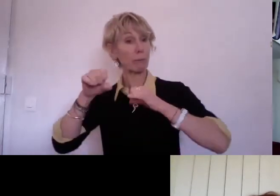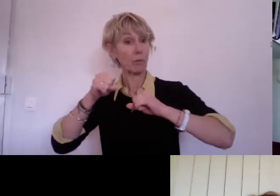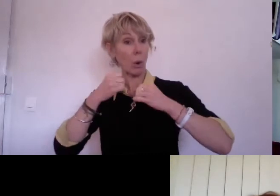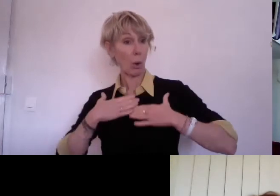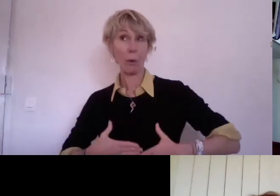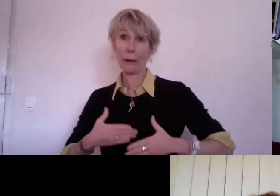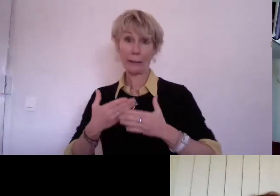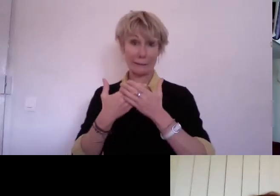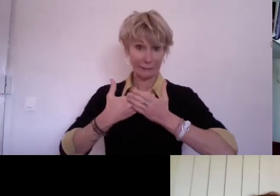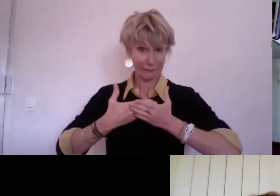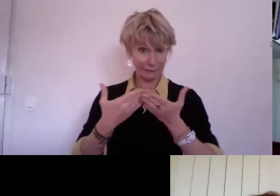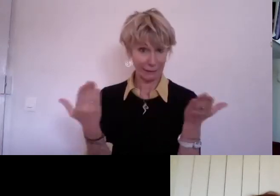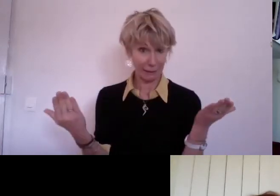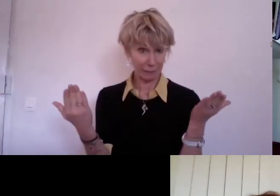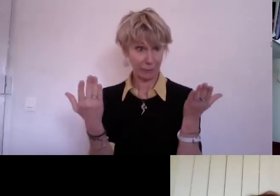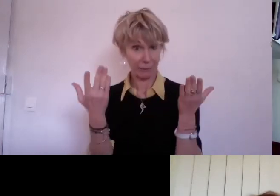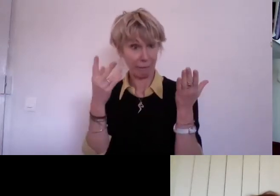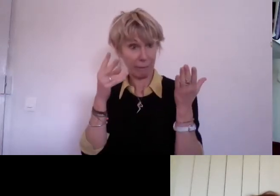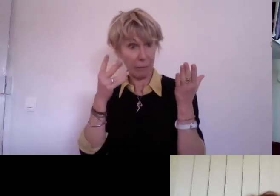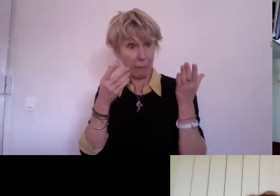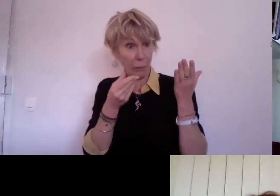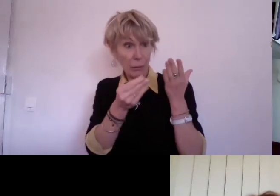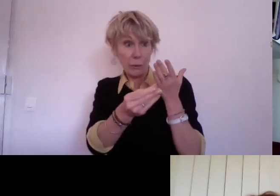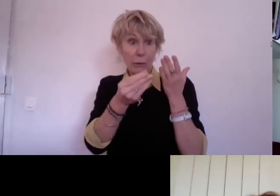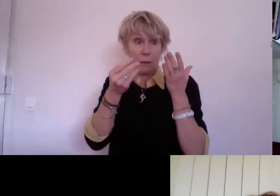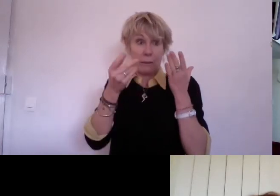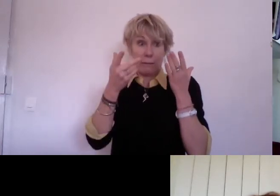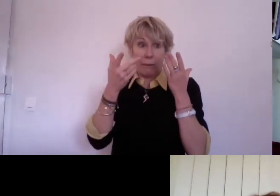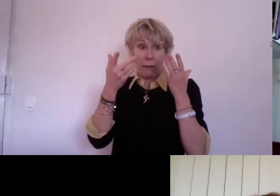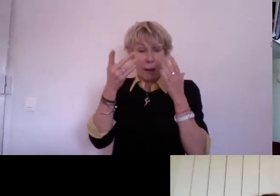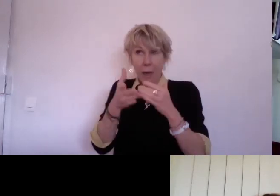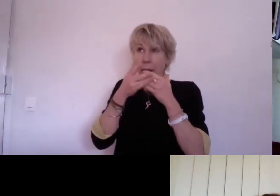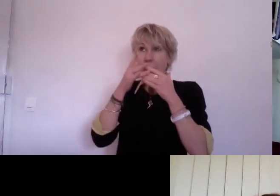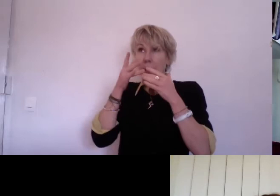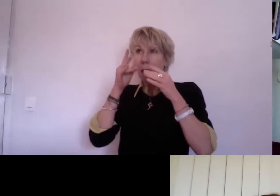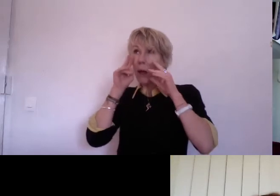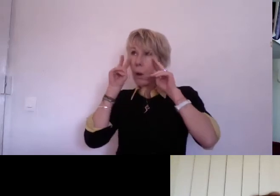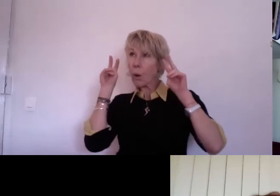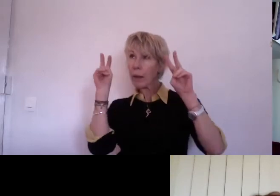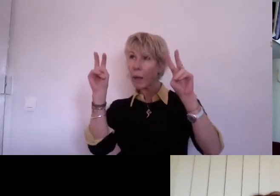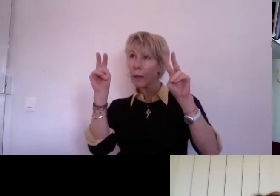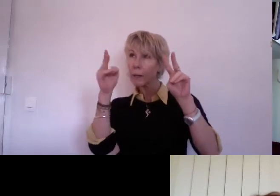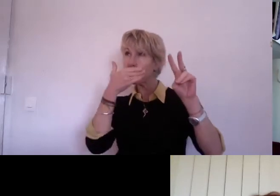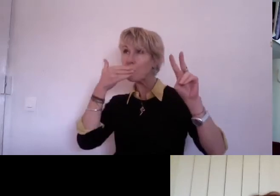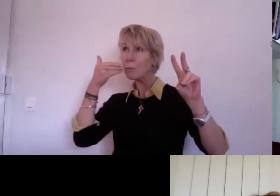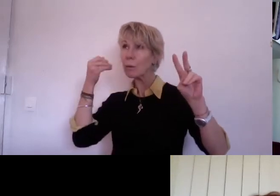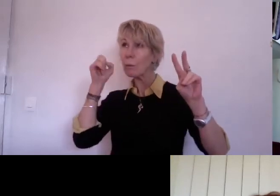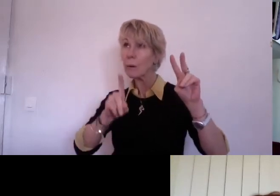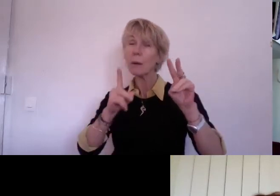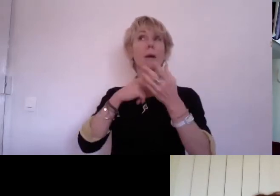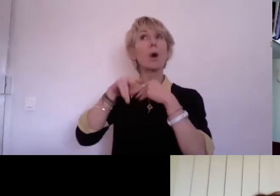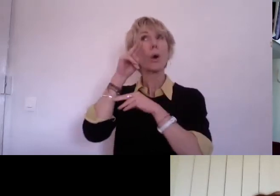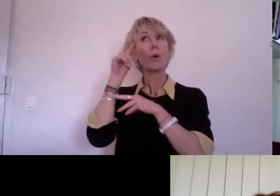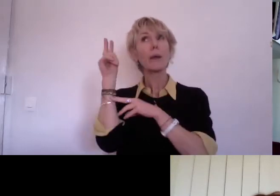pour favoriser la mise en condition du regard. En effet, nous ne regardons pas seulement avec nos yeux, mais